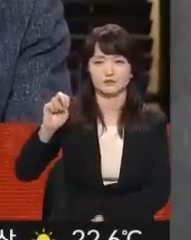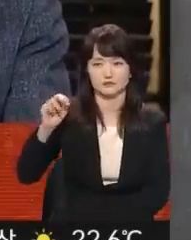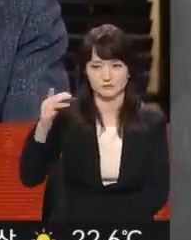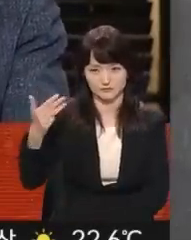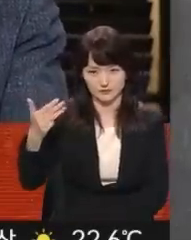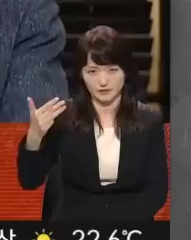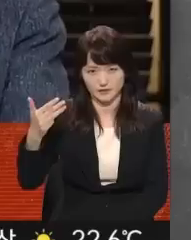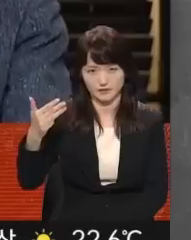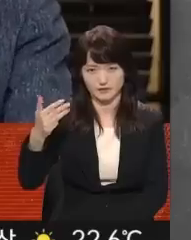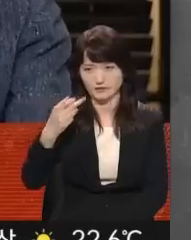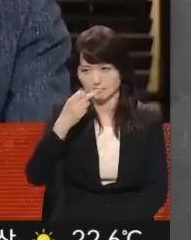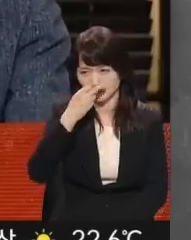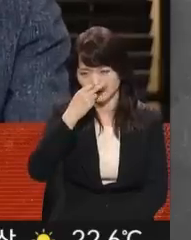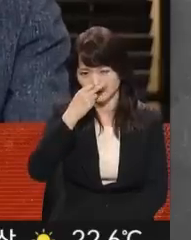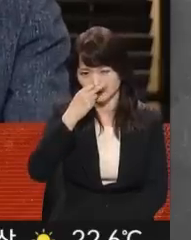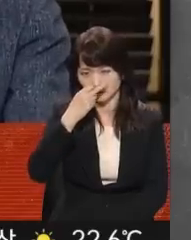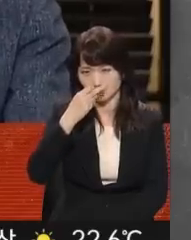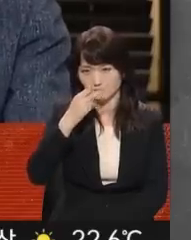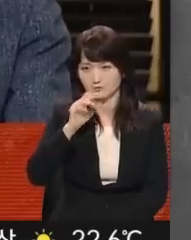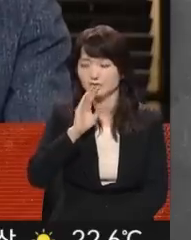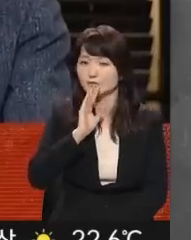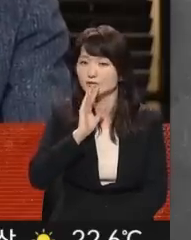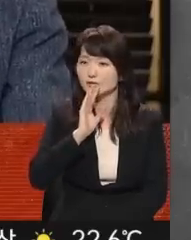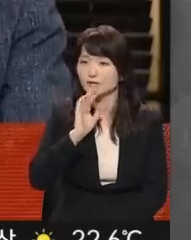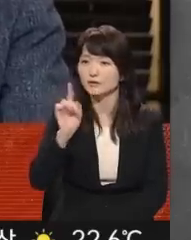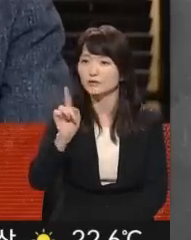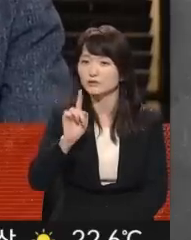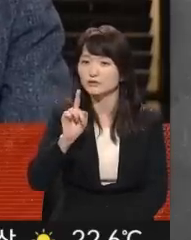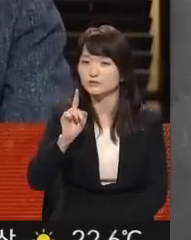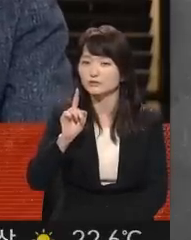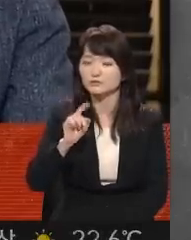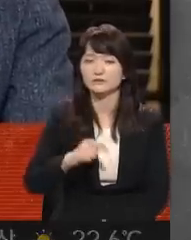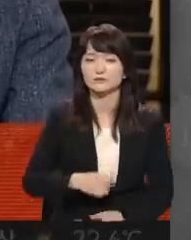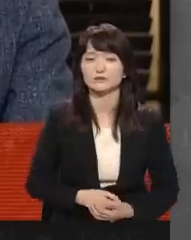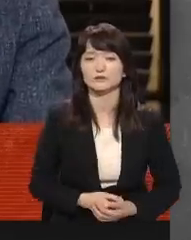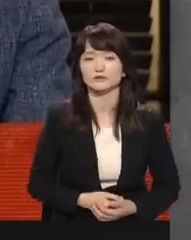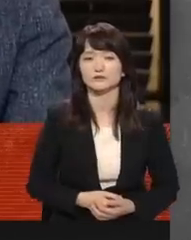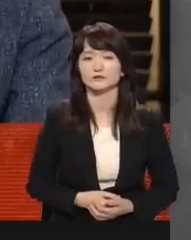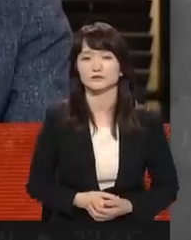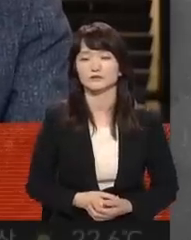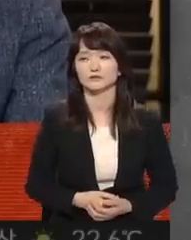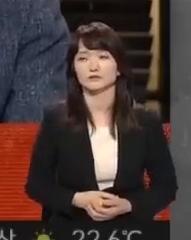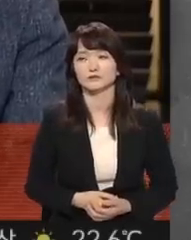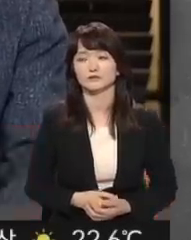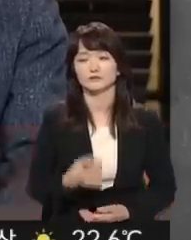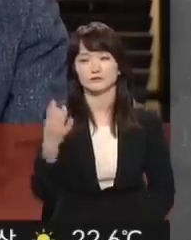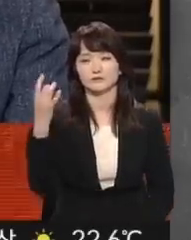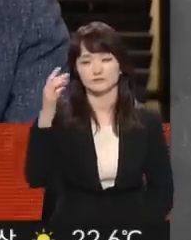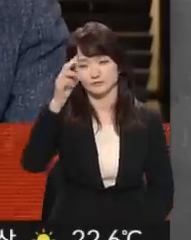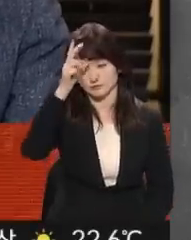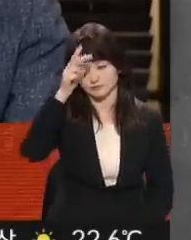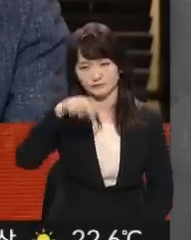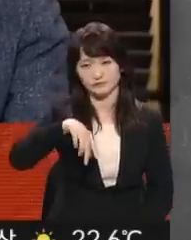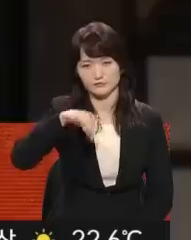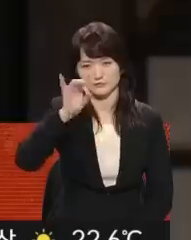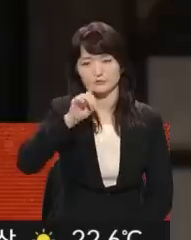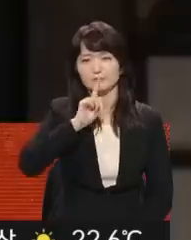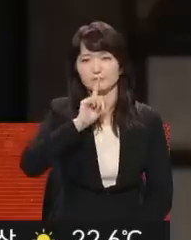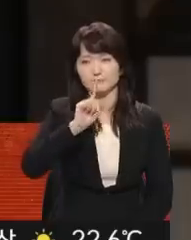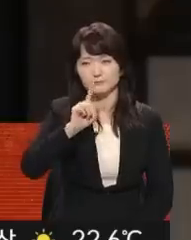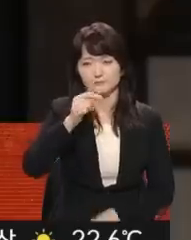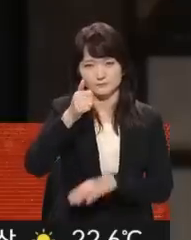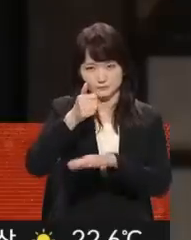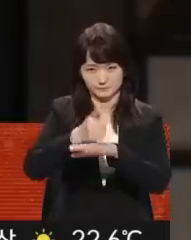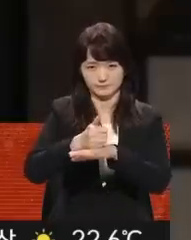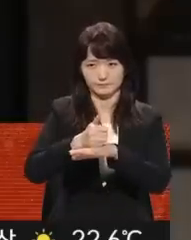사이코패스 아니겠느냐 동의하십니까 지금 원래 경찰에서 최초에 뭐라고 얘기했냐면